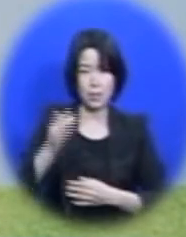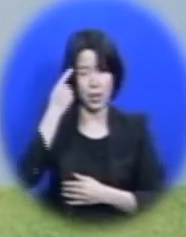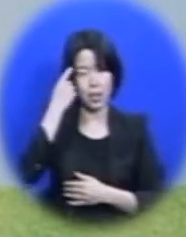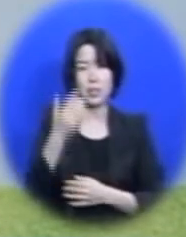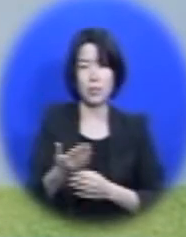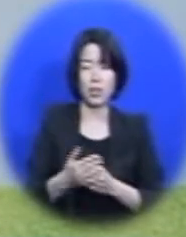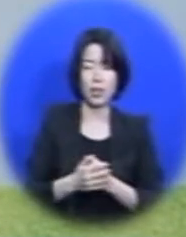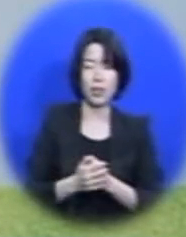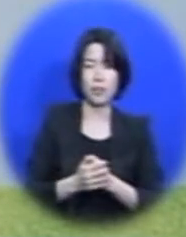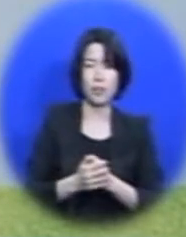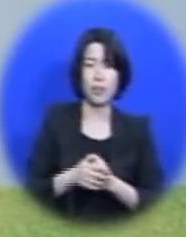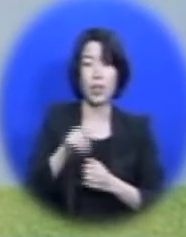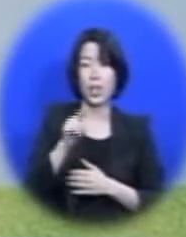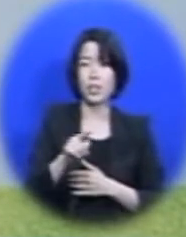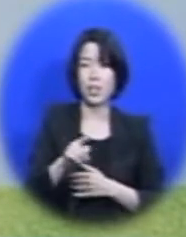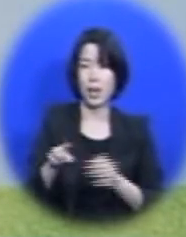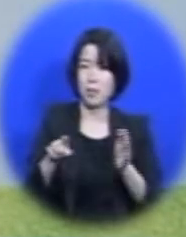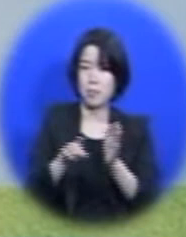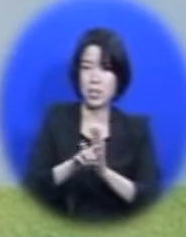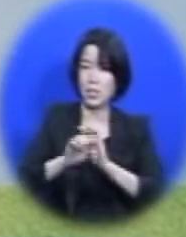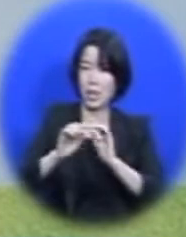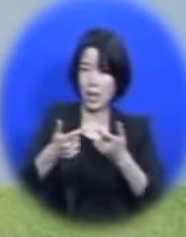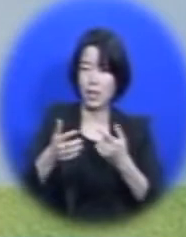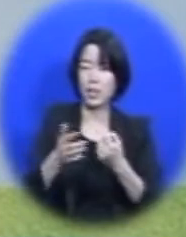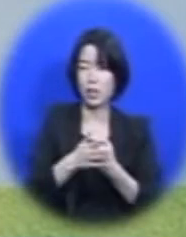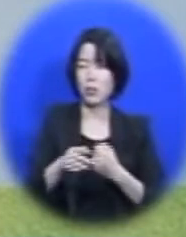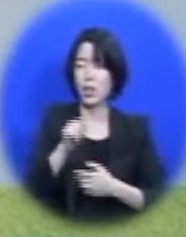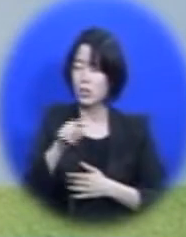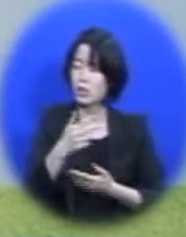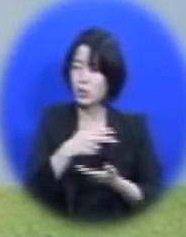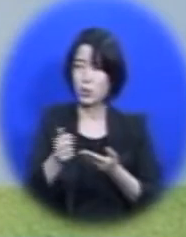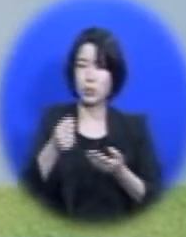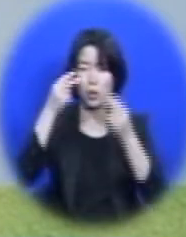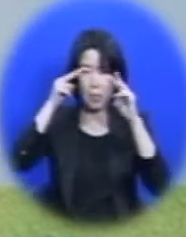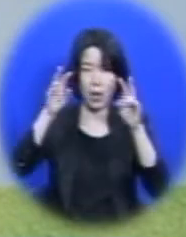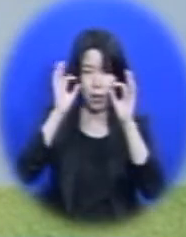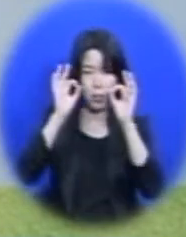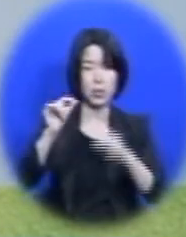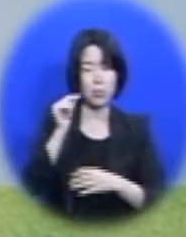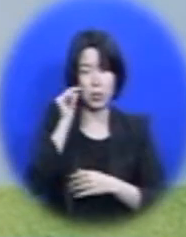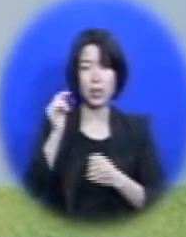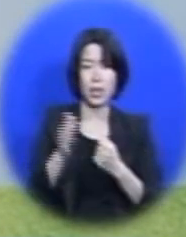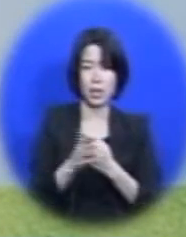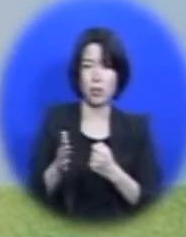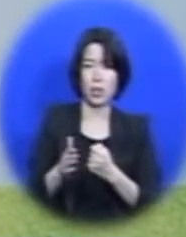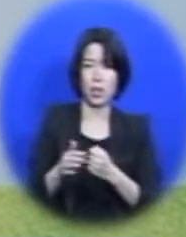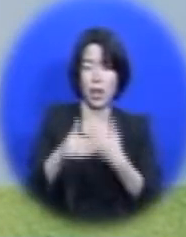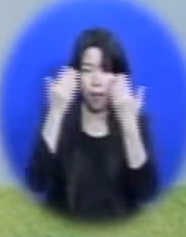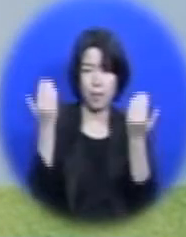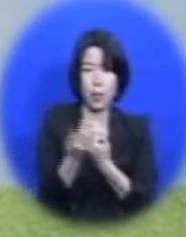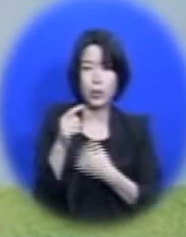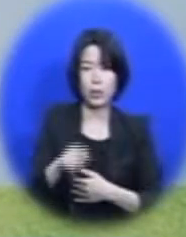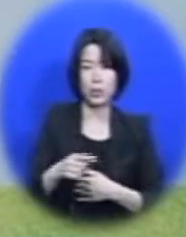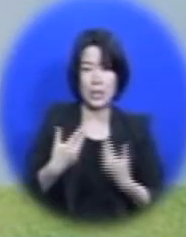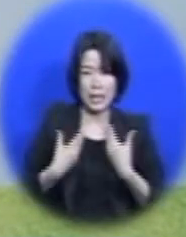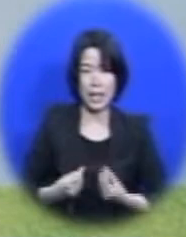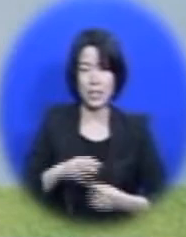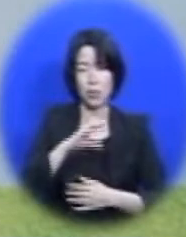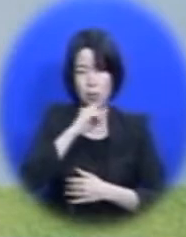되겠습니까? 그게 안 믿어지니까 그 주님을 바라보지 못하니까 그러니까 모든 것이 다